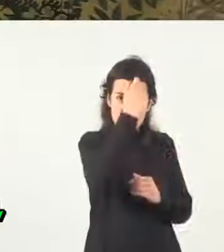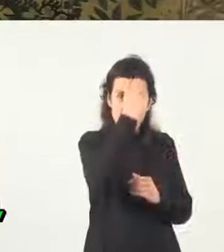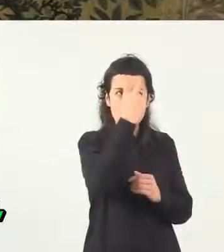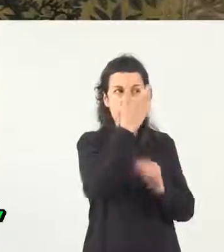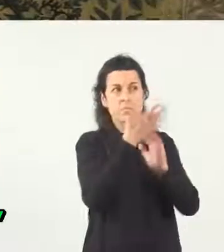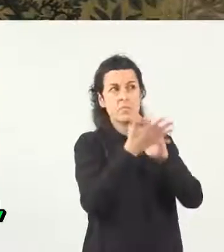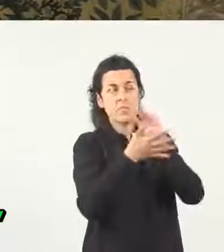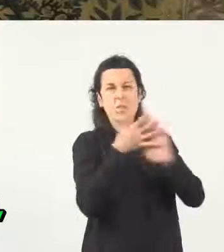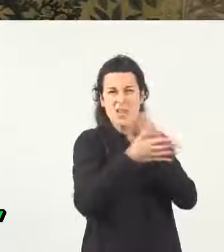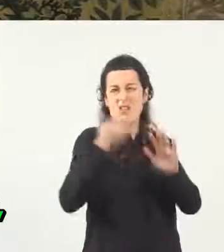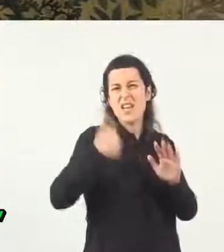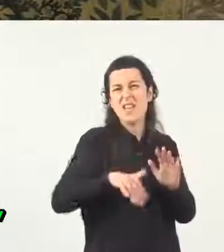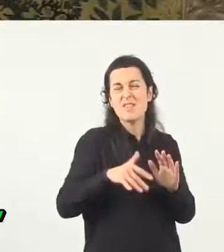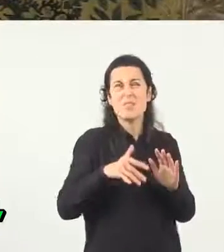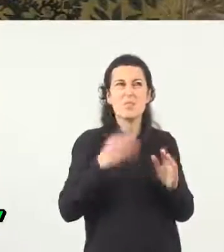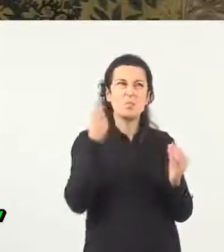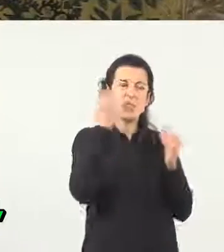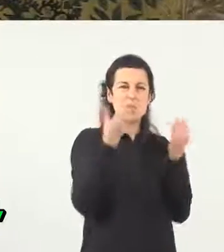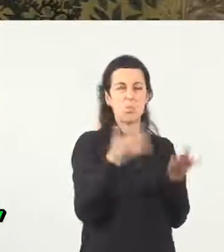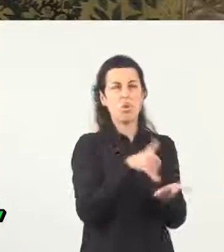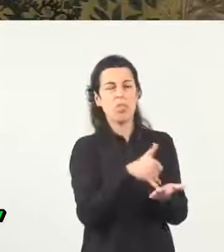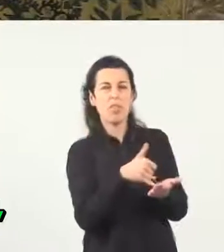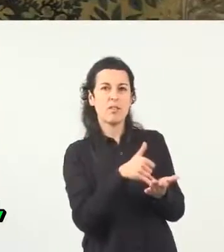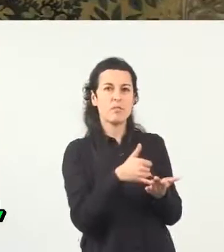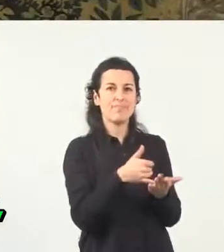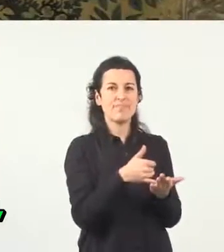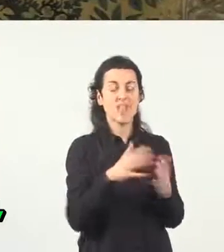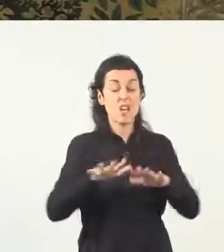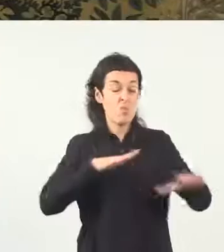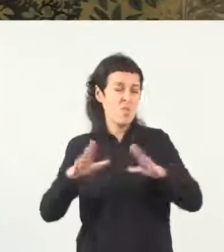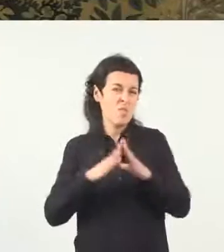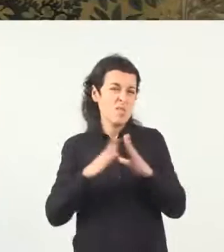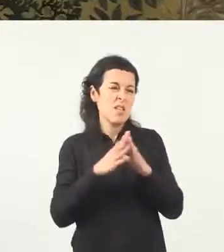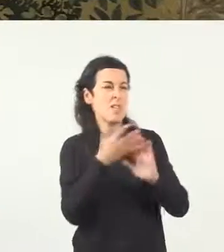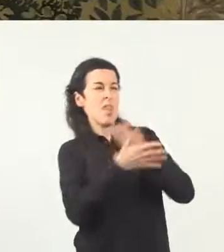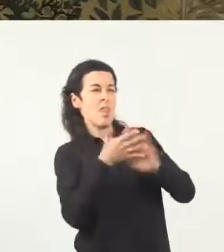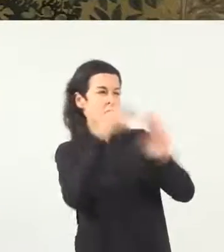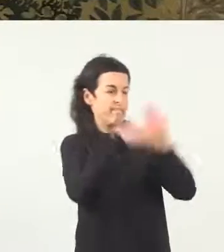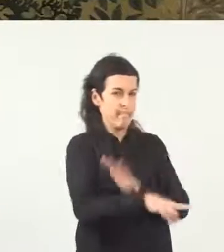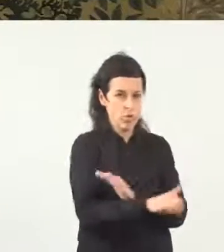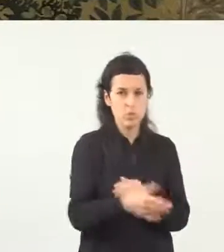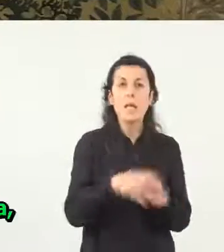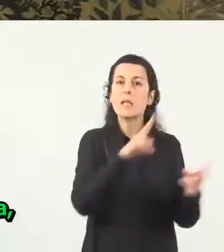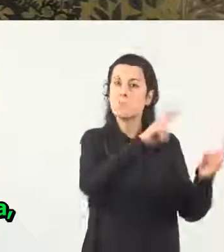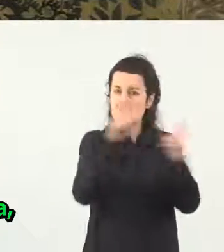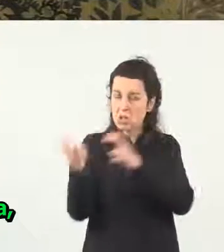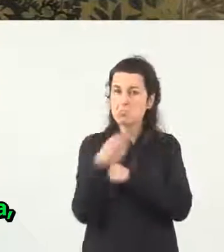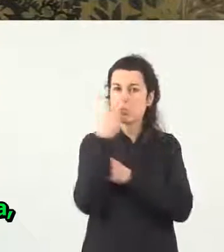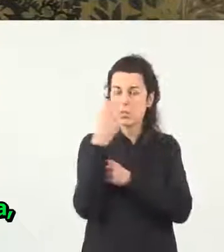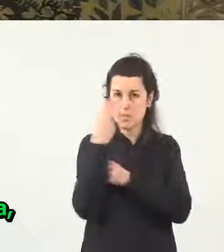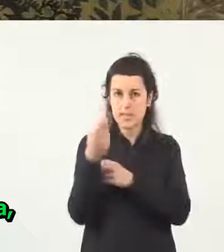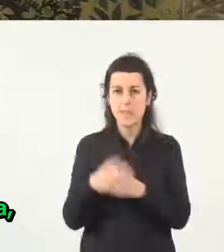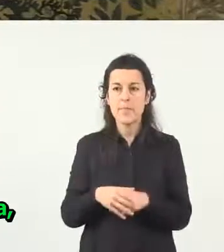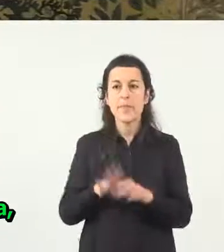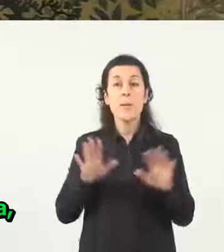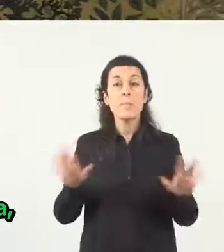dugu, baina nik esango nuke pizka bat ahul orokorrean mugimendu feministan hemen, bueno, hor daude gai batzuk interesgarriak. Baina